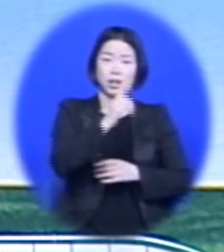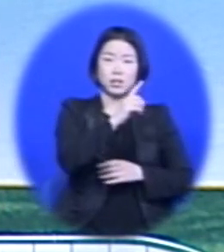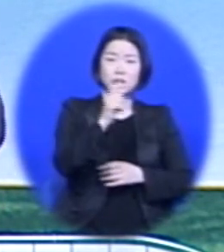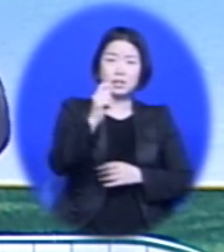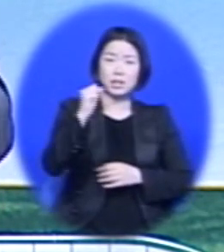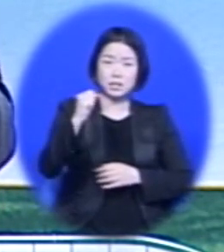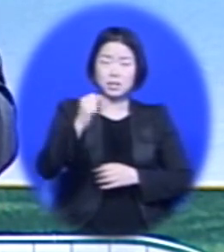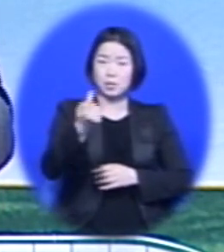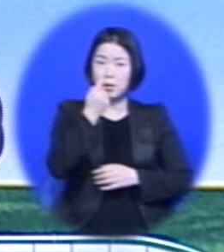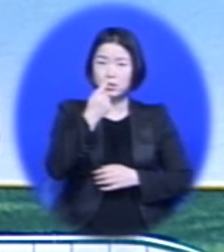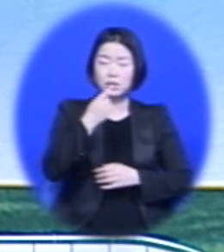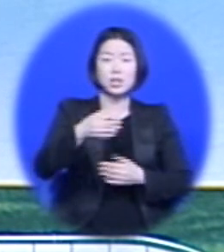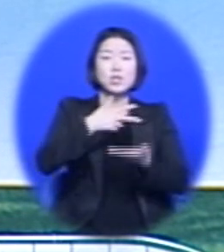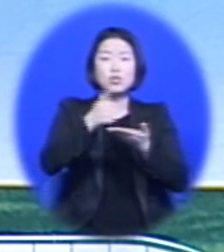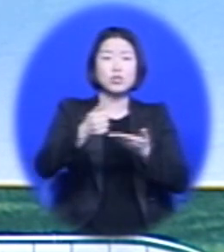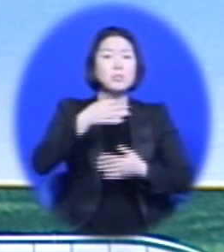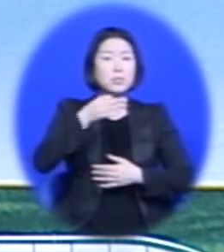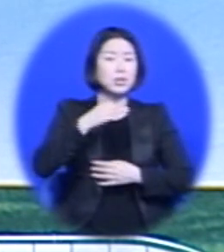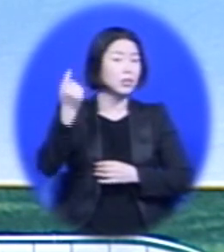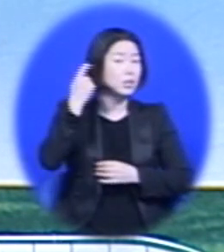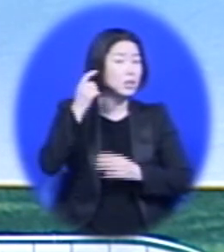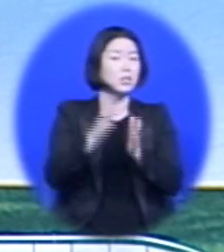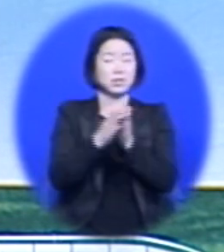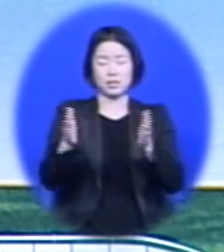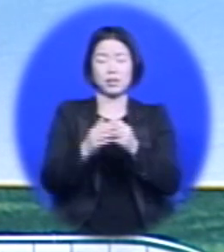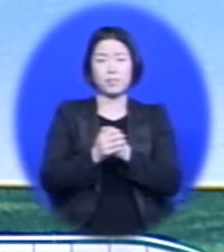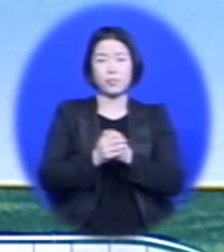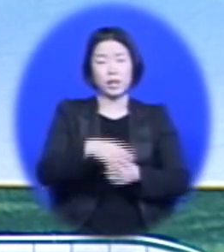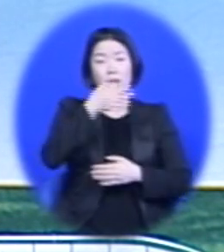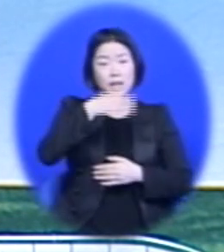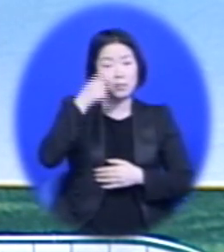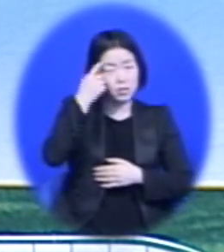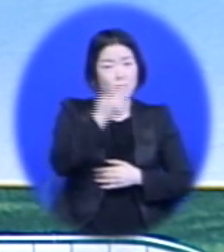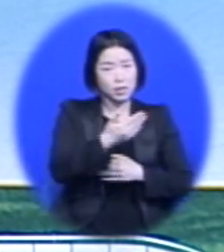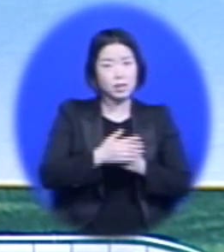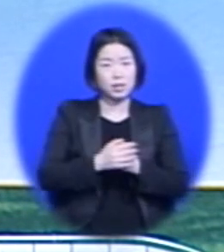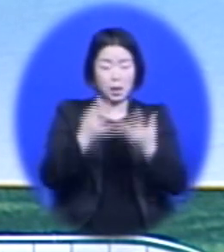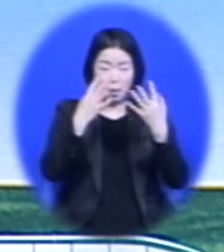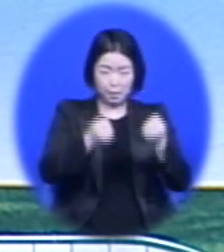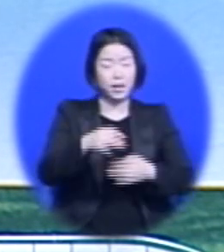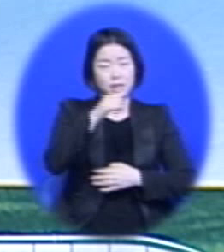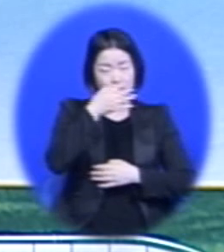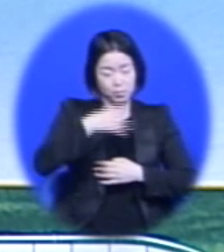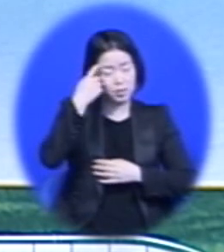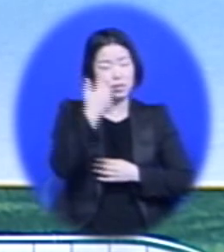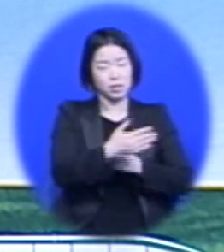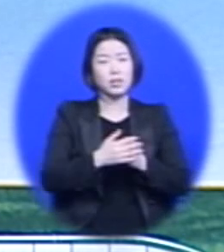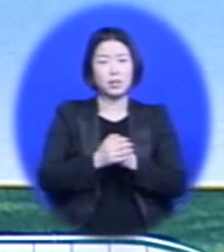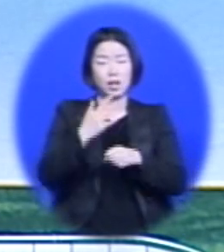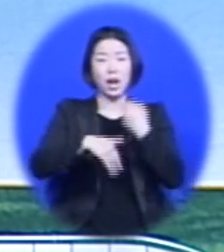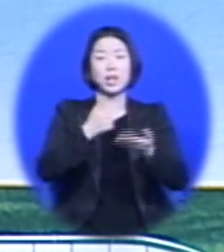DTS에서 배운 주님의 음성을 듣기 시작을 한 겁니다. 힘드니? 많이 힘드니?